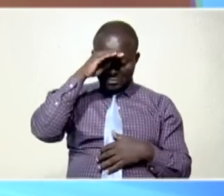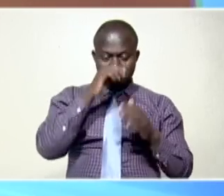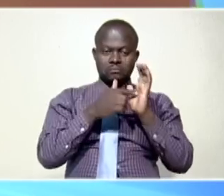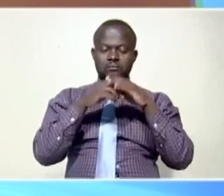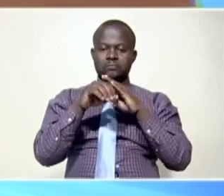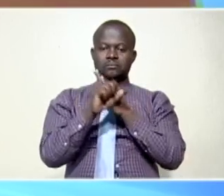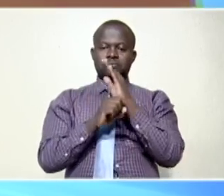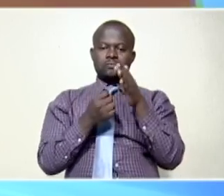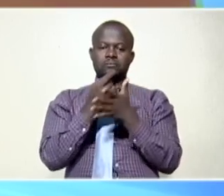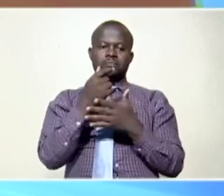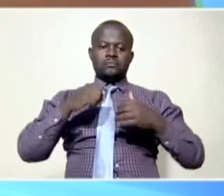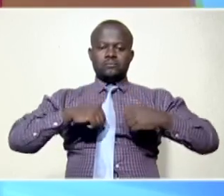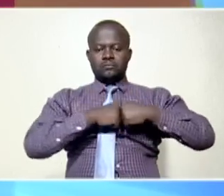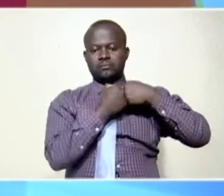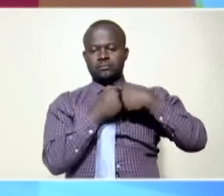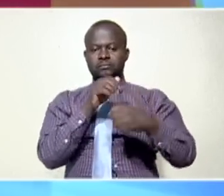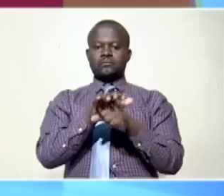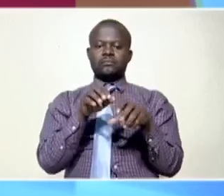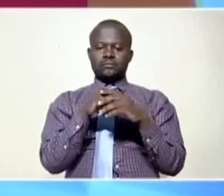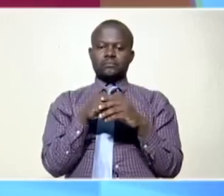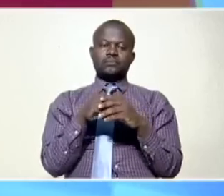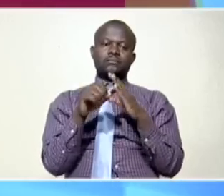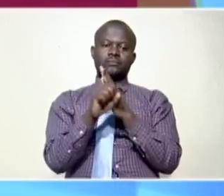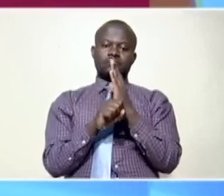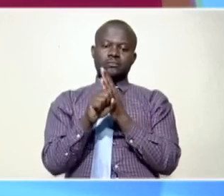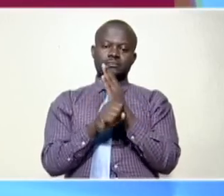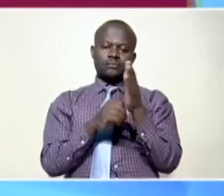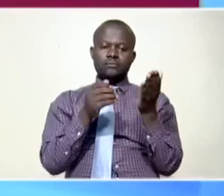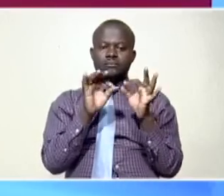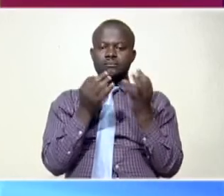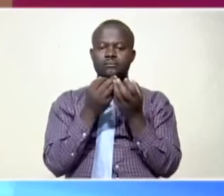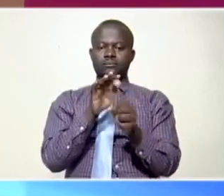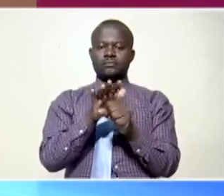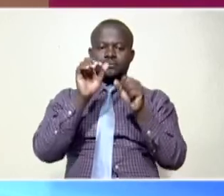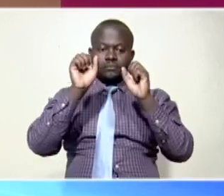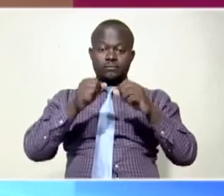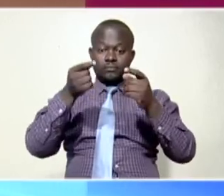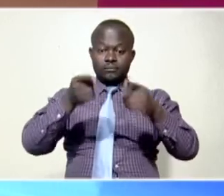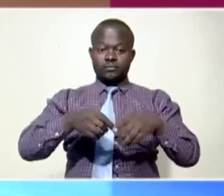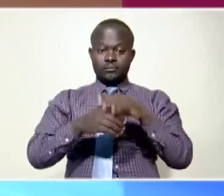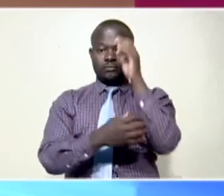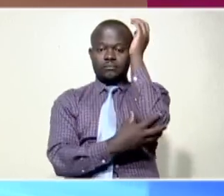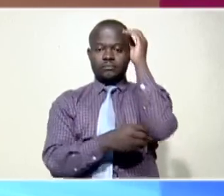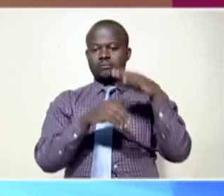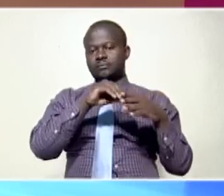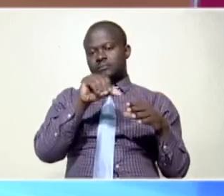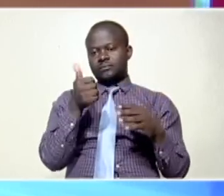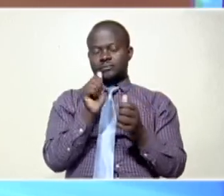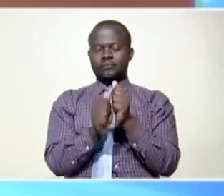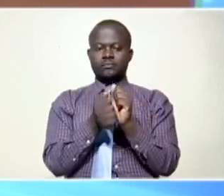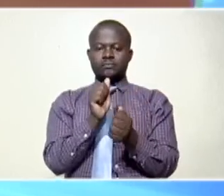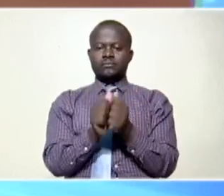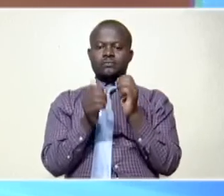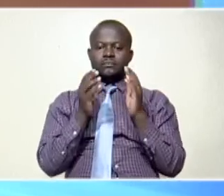murenge bugateza amakimbirane cyane muri uwo murenge ngo ingo nyinshi zishobora kuzisanga mu bukene izindi zikanasenyuka.